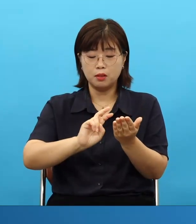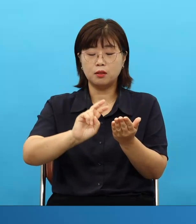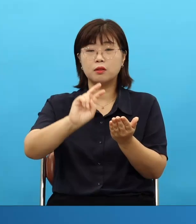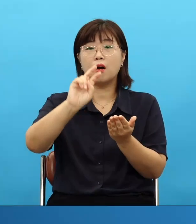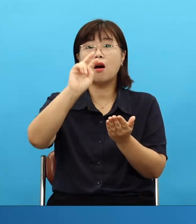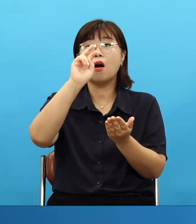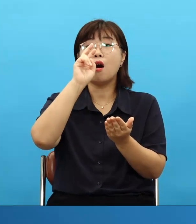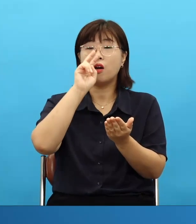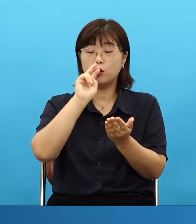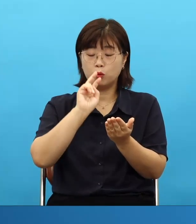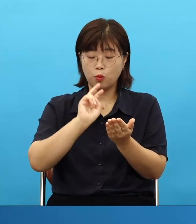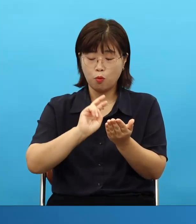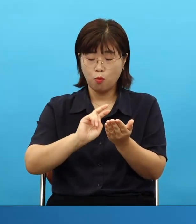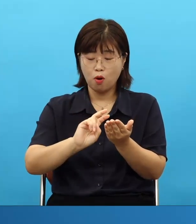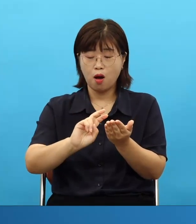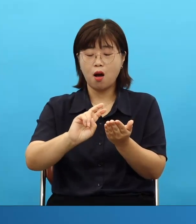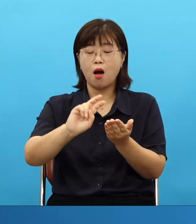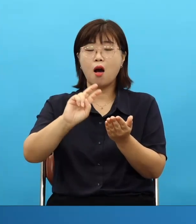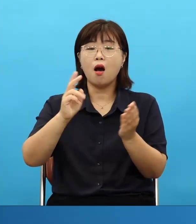주님을